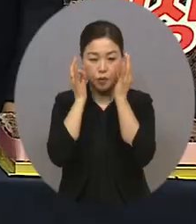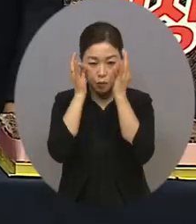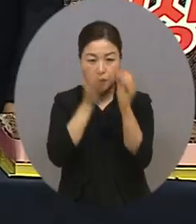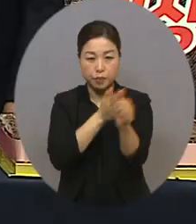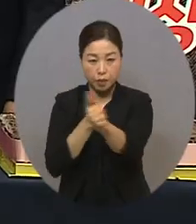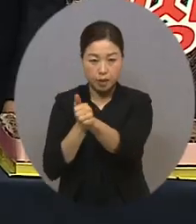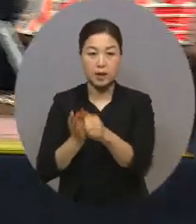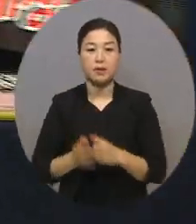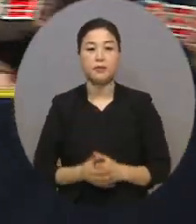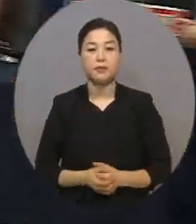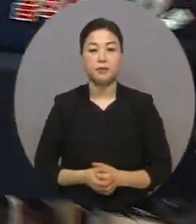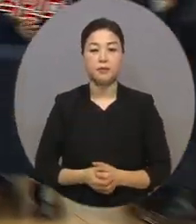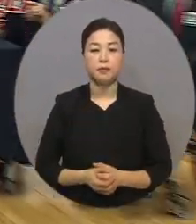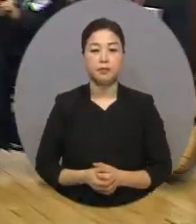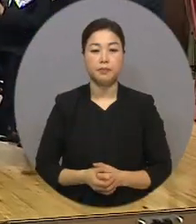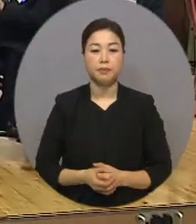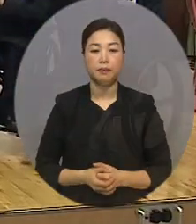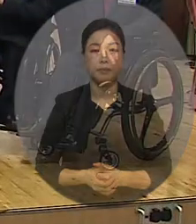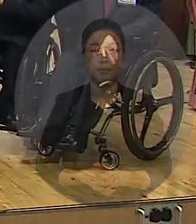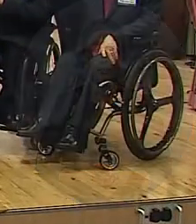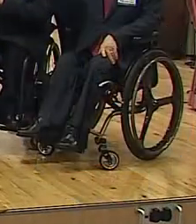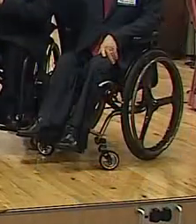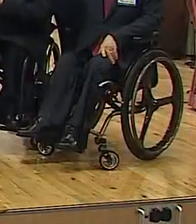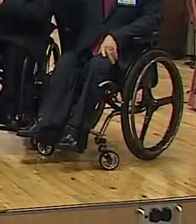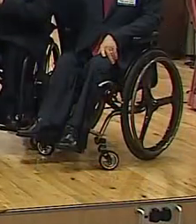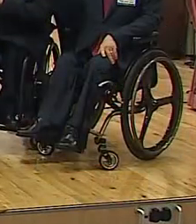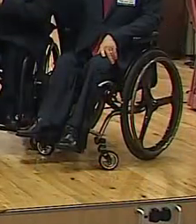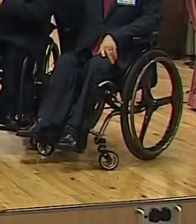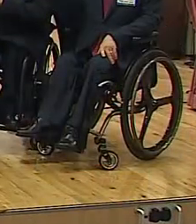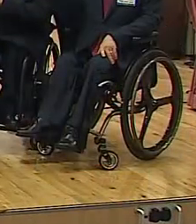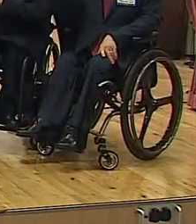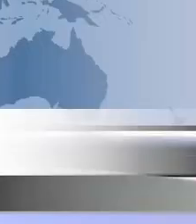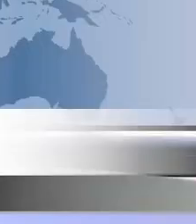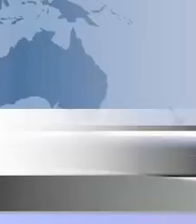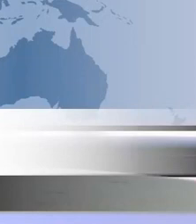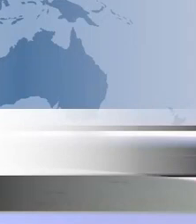소망합니다. 복지TV 뉴스 김은별입니다.